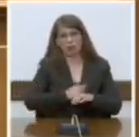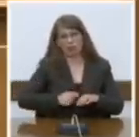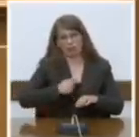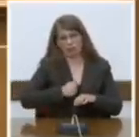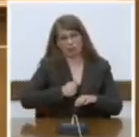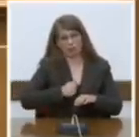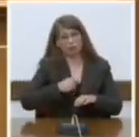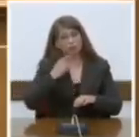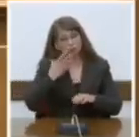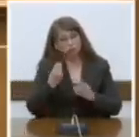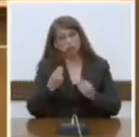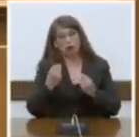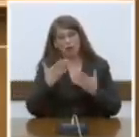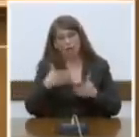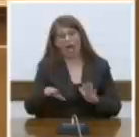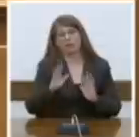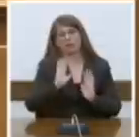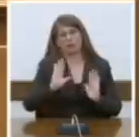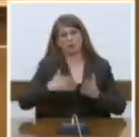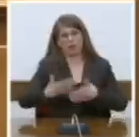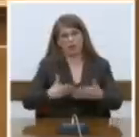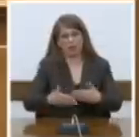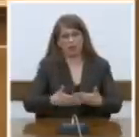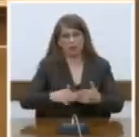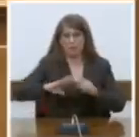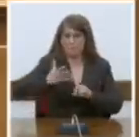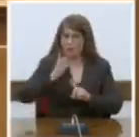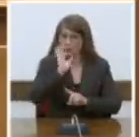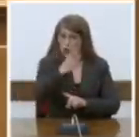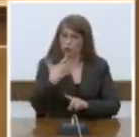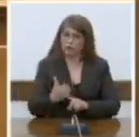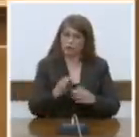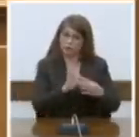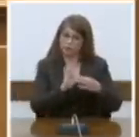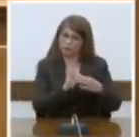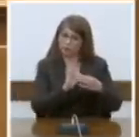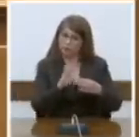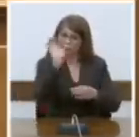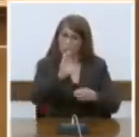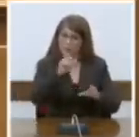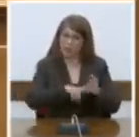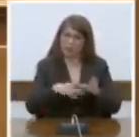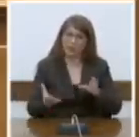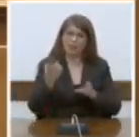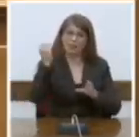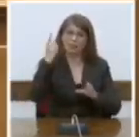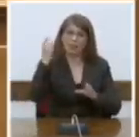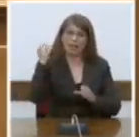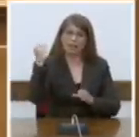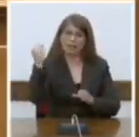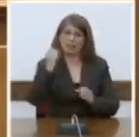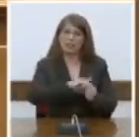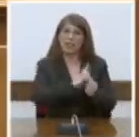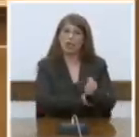εξέλιξη. Και τέταρτο στόχος της Ελλάδας είναι να αξιοποιήσει τις συμμαχίες στην Ευρωπαϊκή Ένωση για να εξασφαλίσει ένα